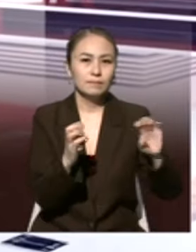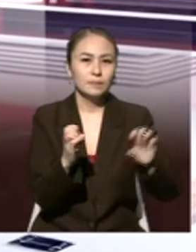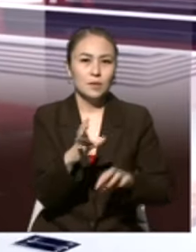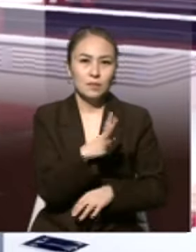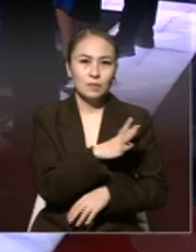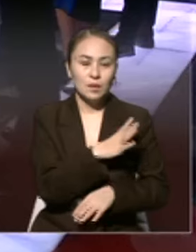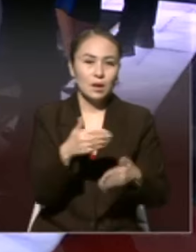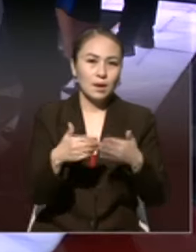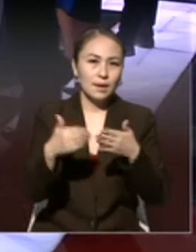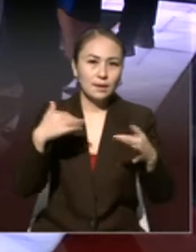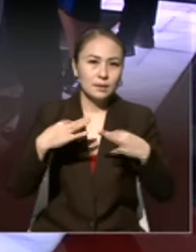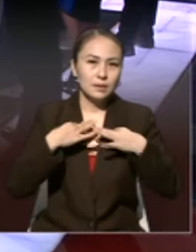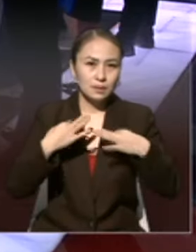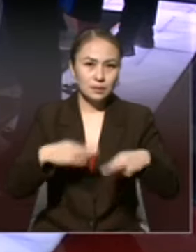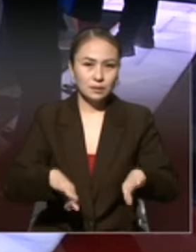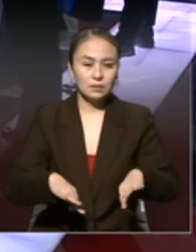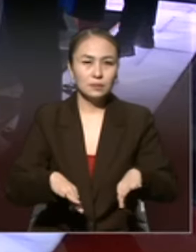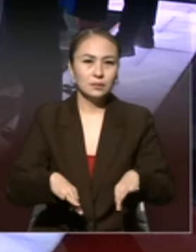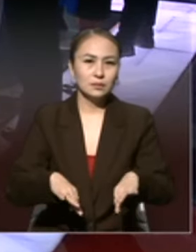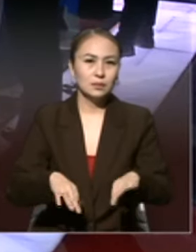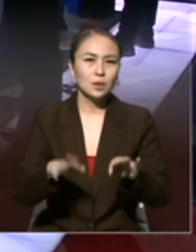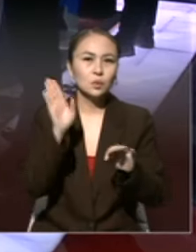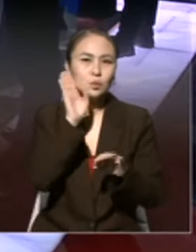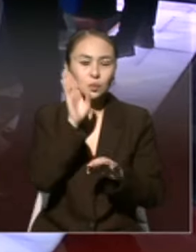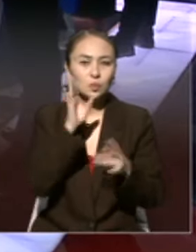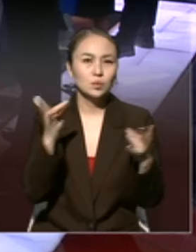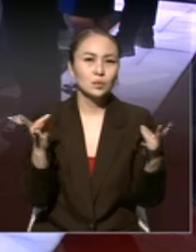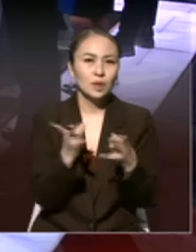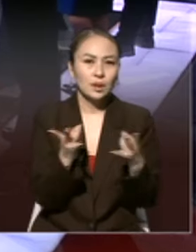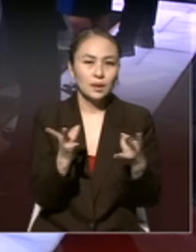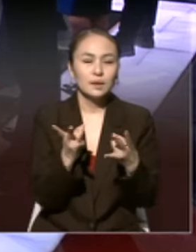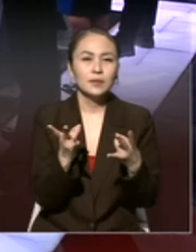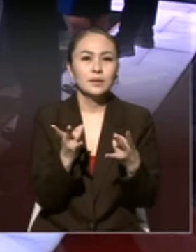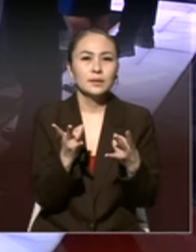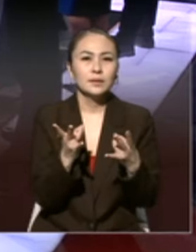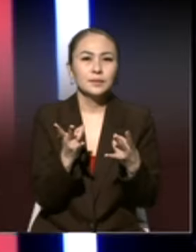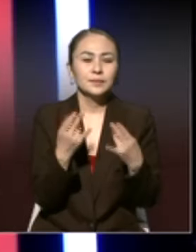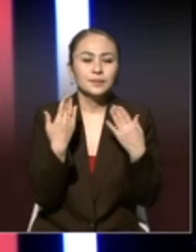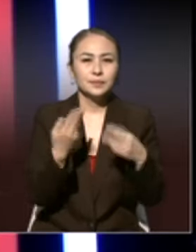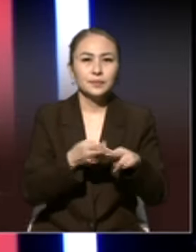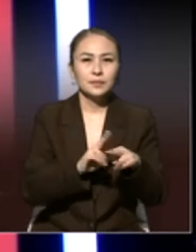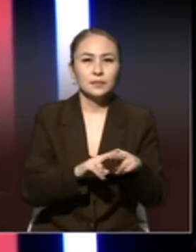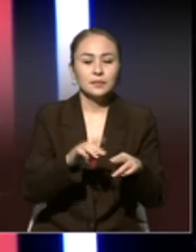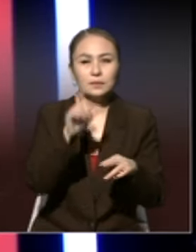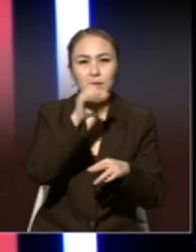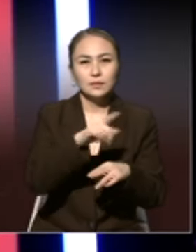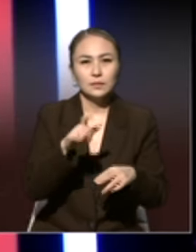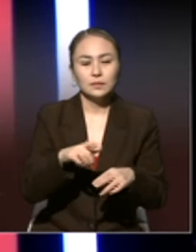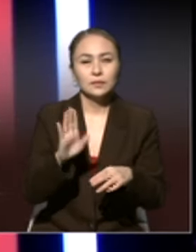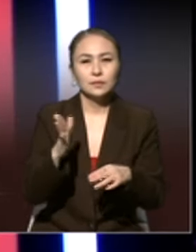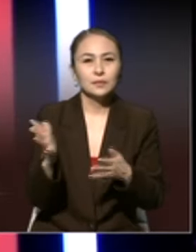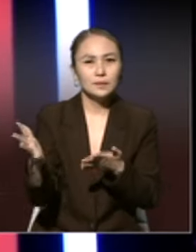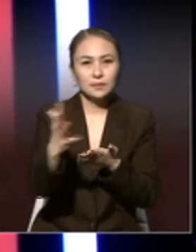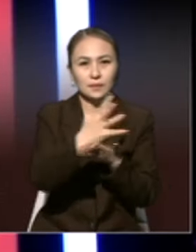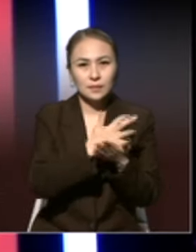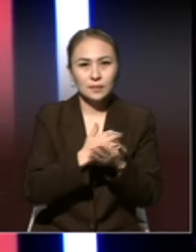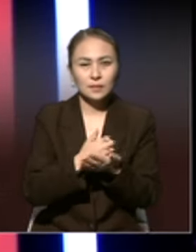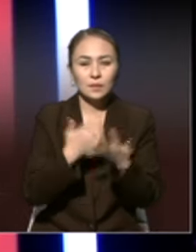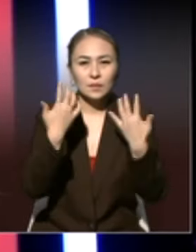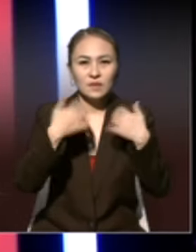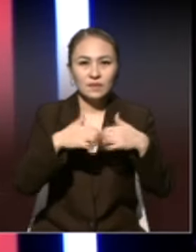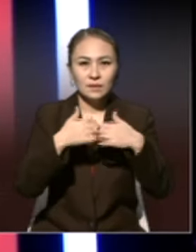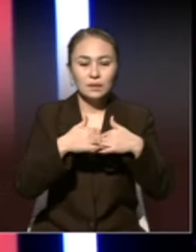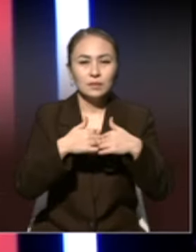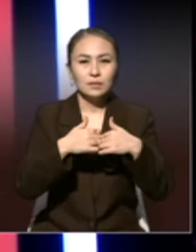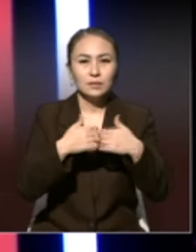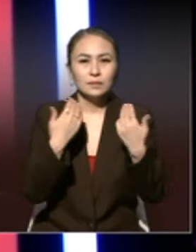Бұл алдын ала болжам, осы үлкен су келеді, осы өңірге дегенде біз сол жерден адамдар алып кетеміз. Енді өзіңіз ойлаңыз қандай сан, және